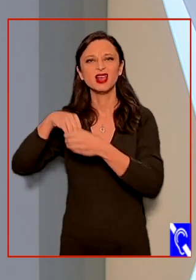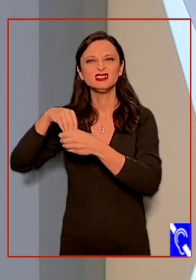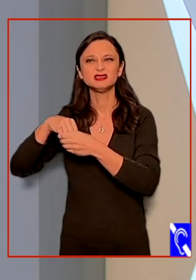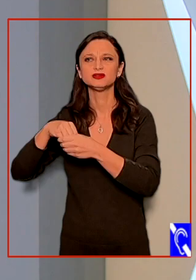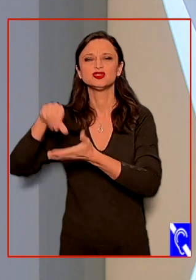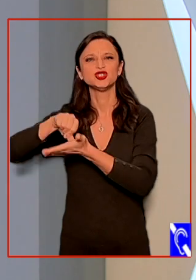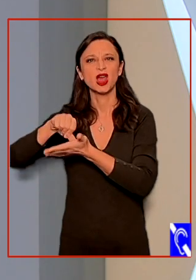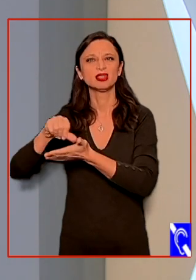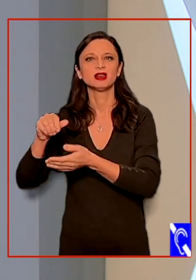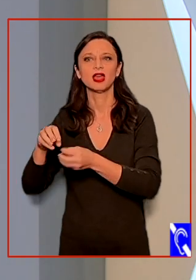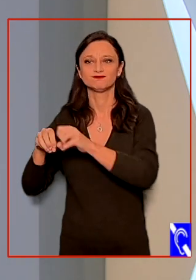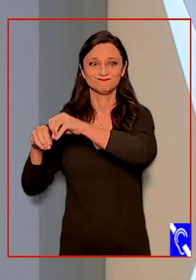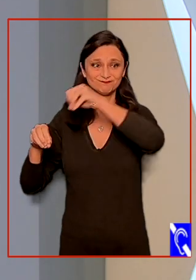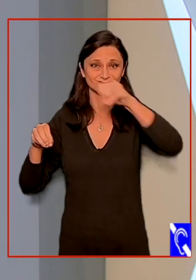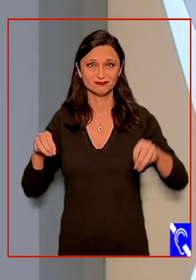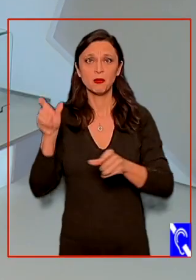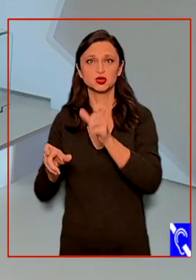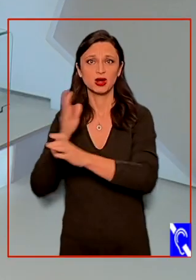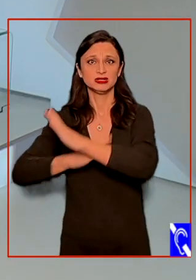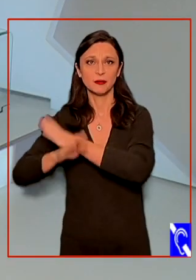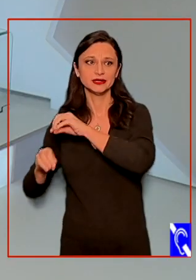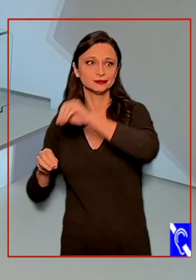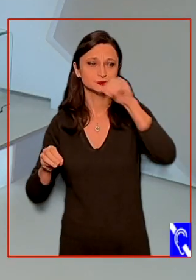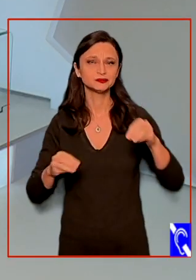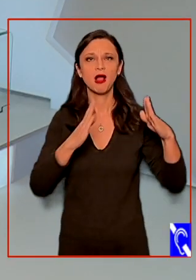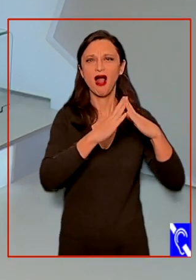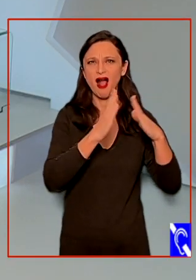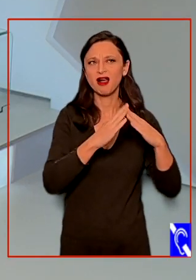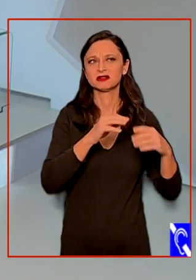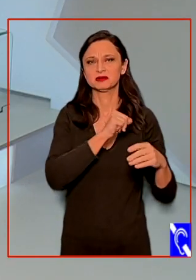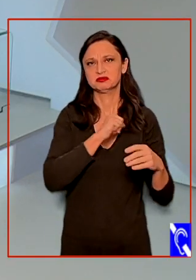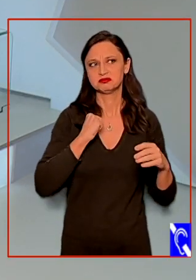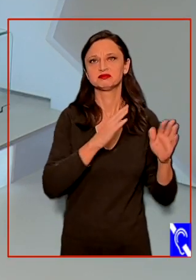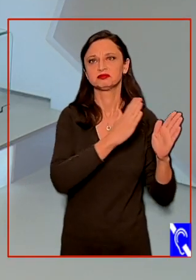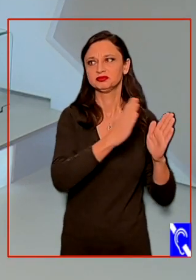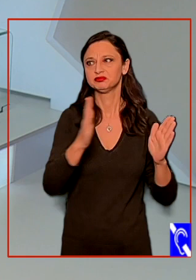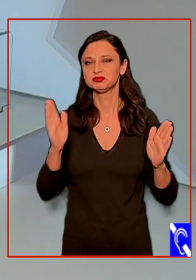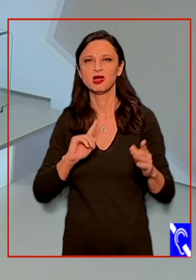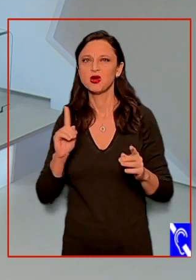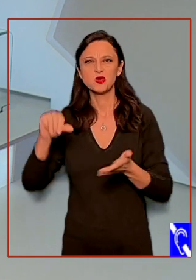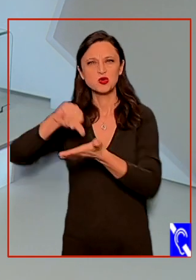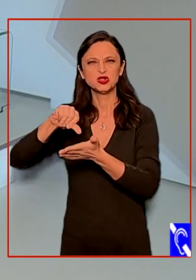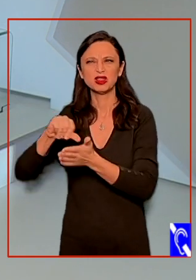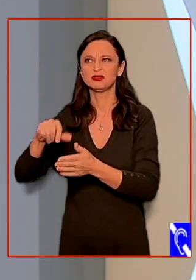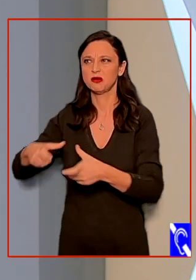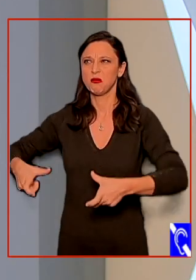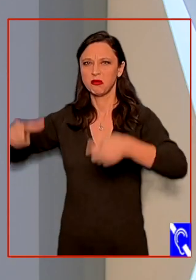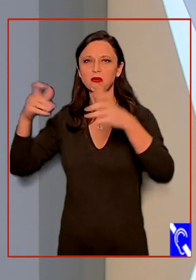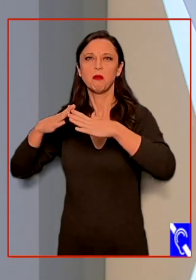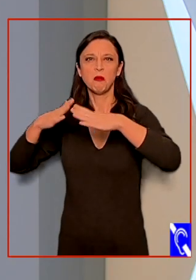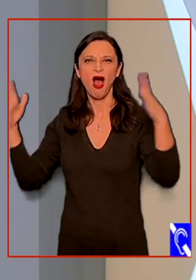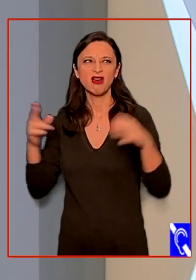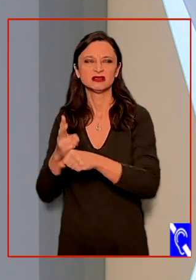necesitatea dezinstituționalizării, adică scoaterea persoanelor cu nevoi speciale care trăiesc în centre, în centrele mamut, pe care vi